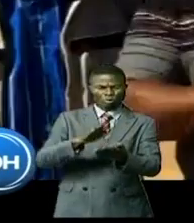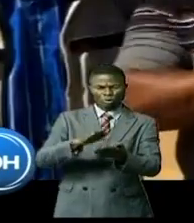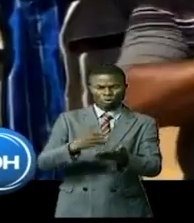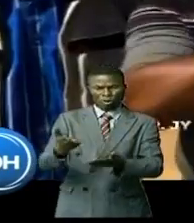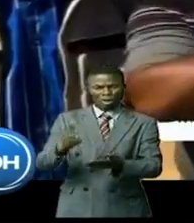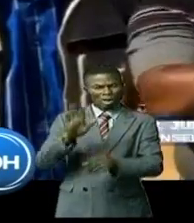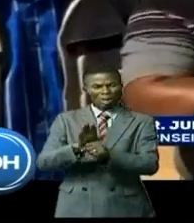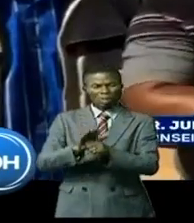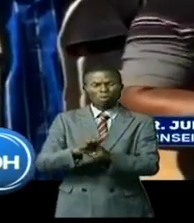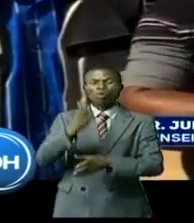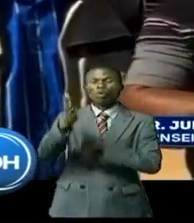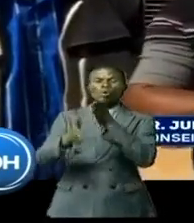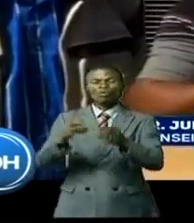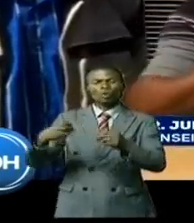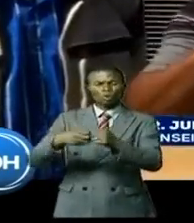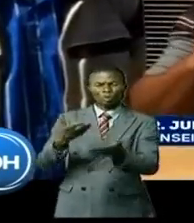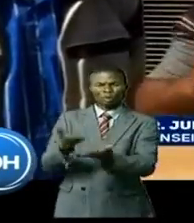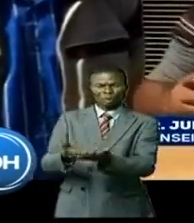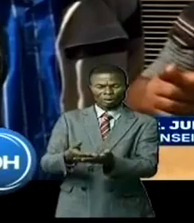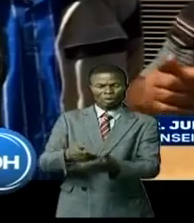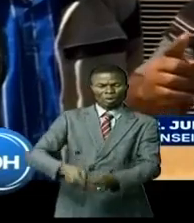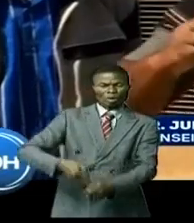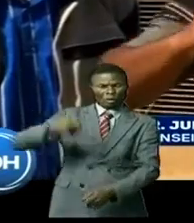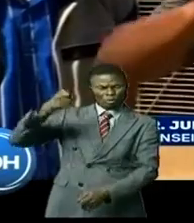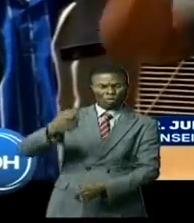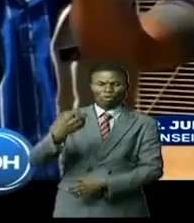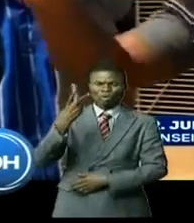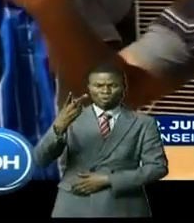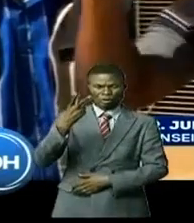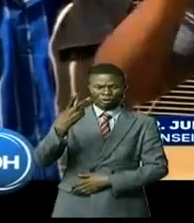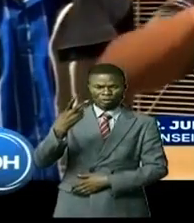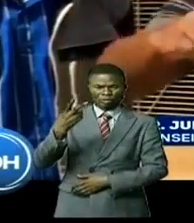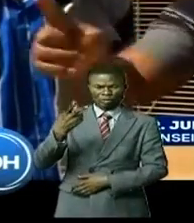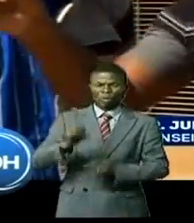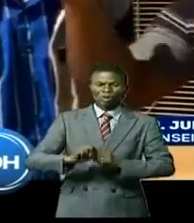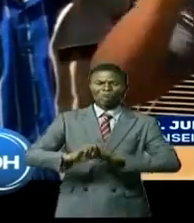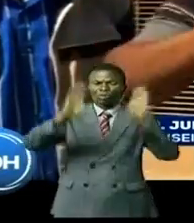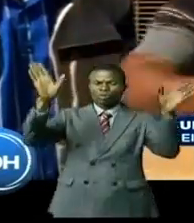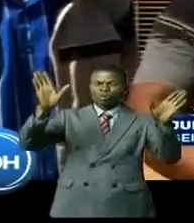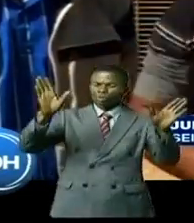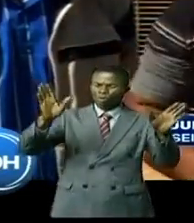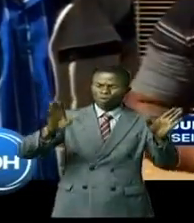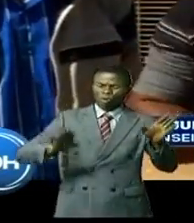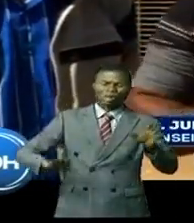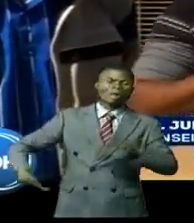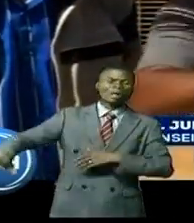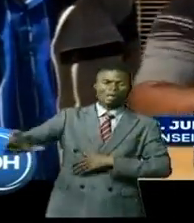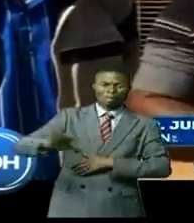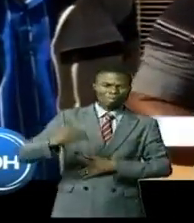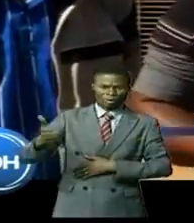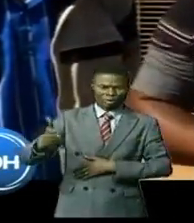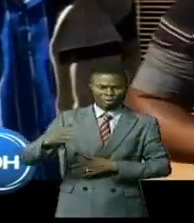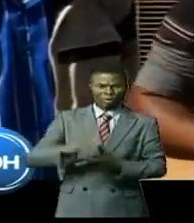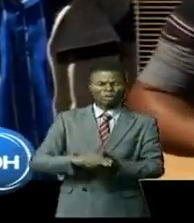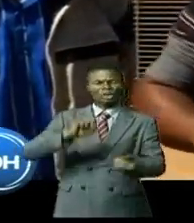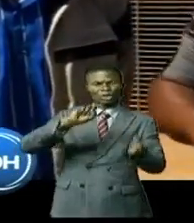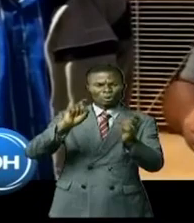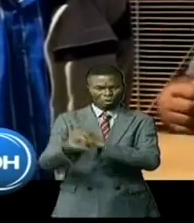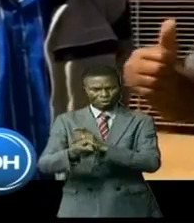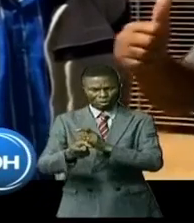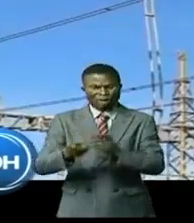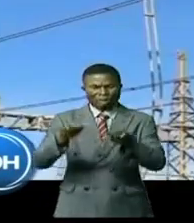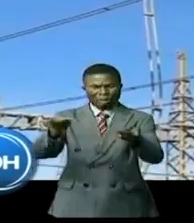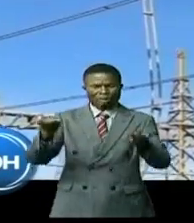Ce sont ces deux transfos qui vont permettre de rayonner tout autour de ce poste, de décharger le